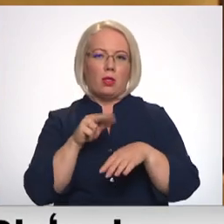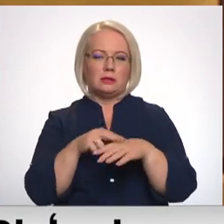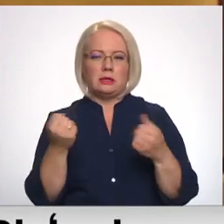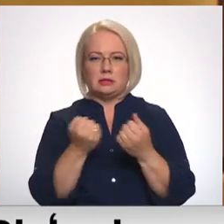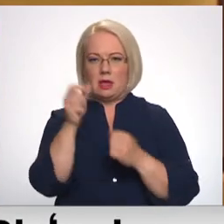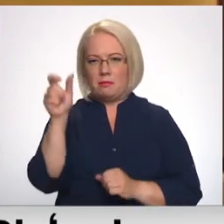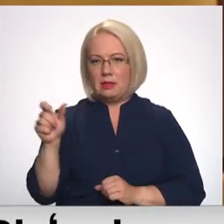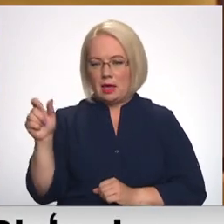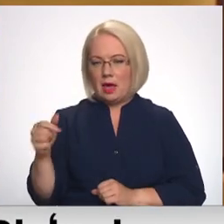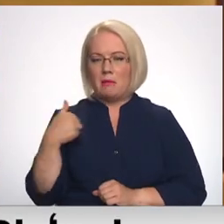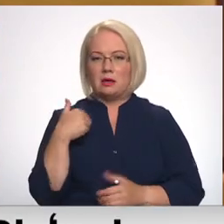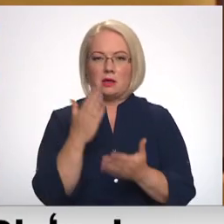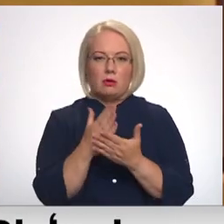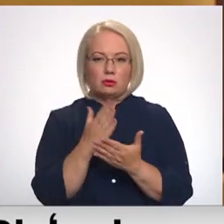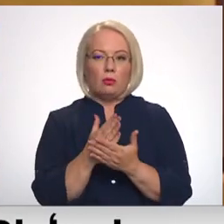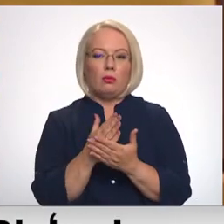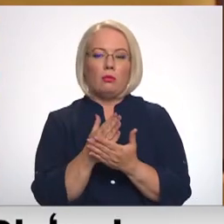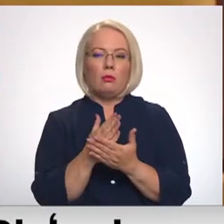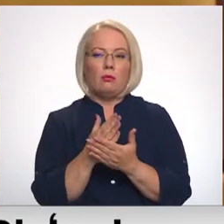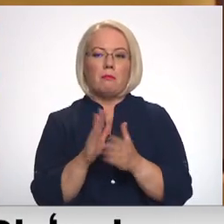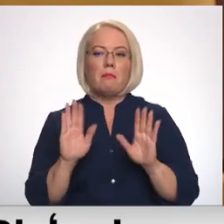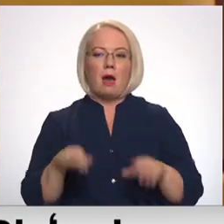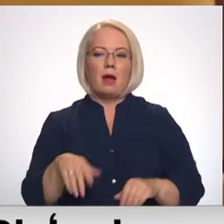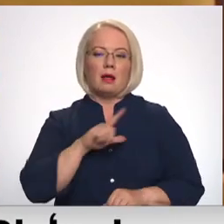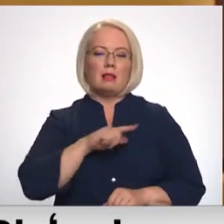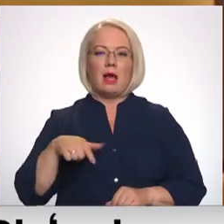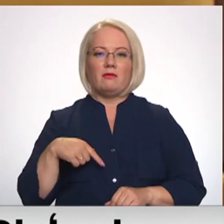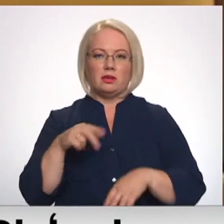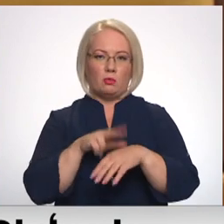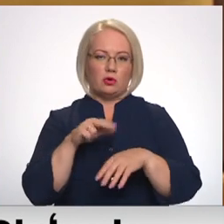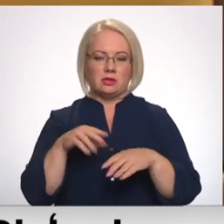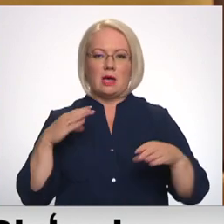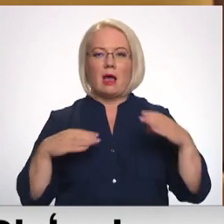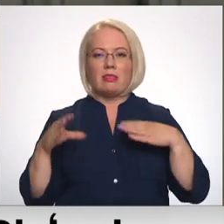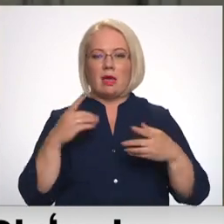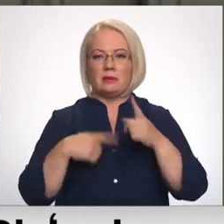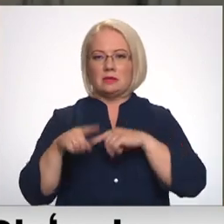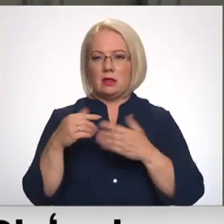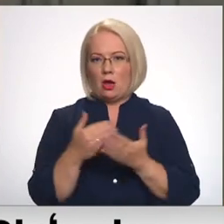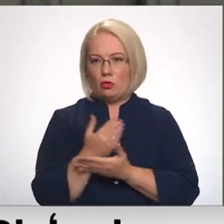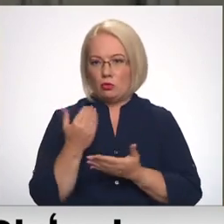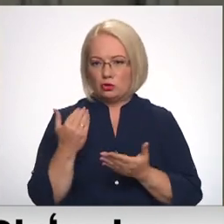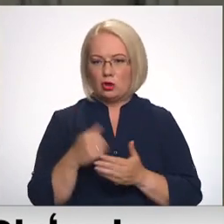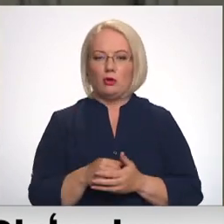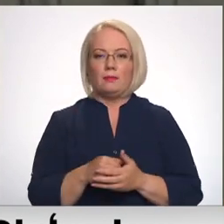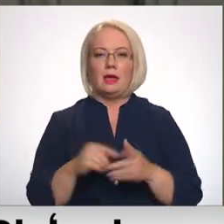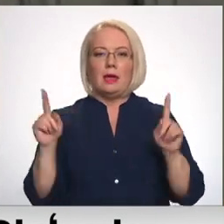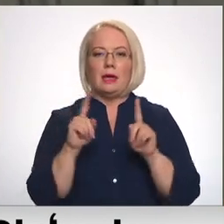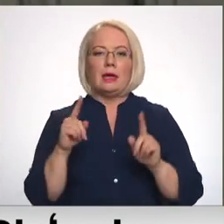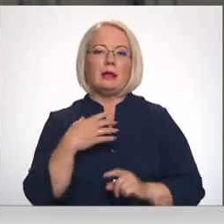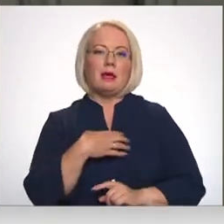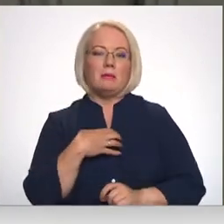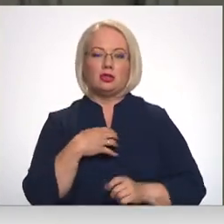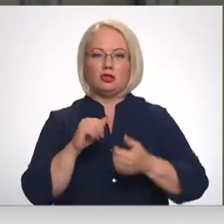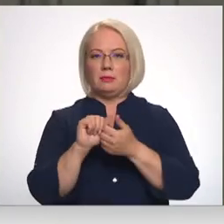darbiniekiem. Es esmu par Latvijas policijas akadēmijas atjaunošanu. Ir nepieciešamas